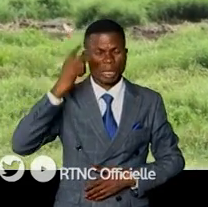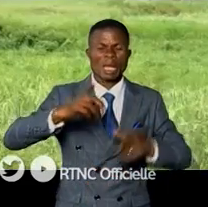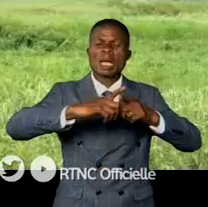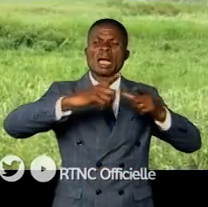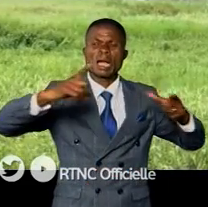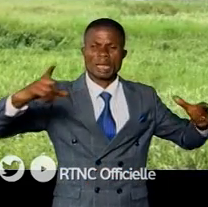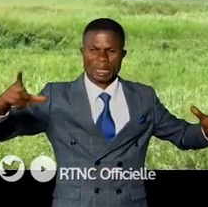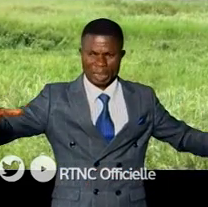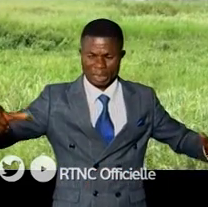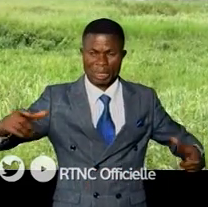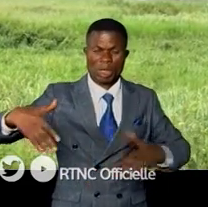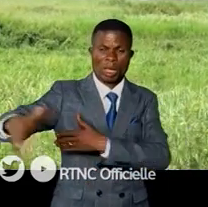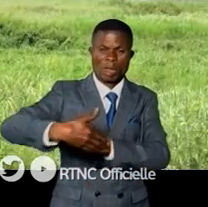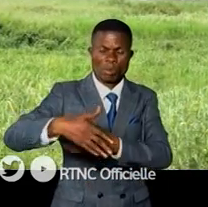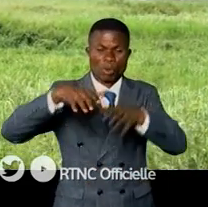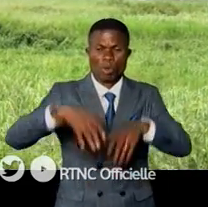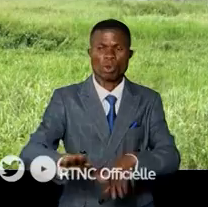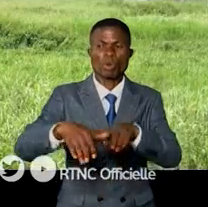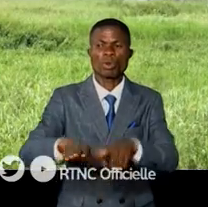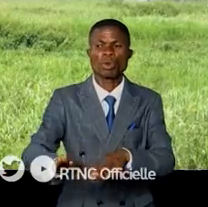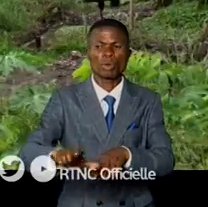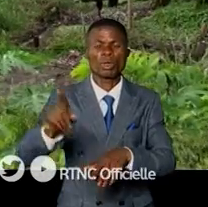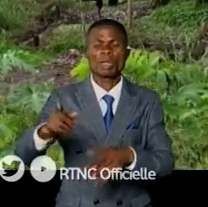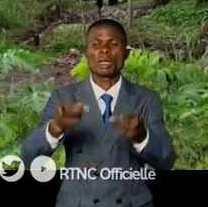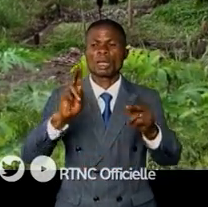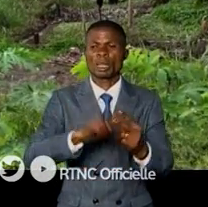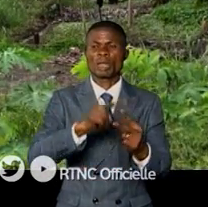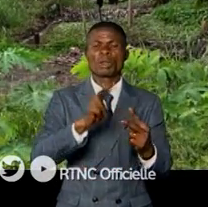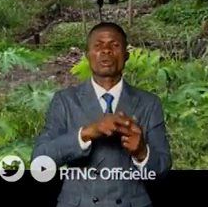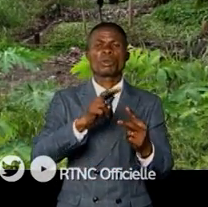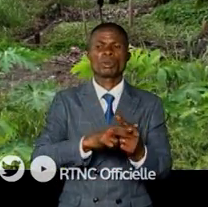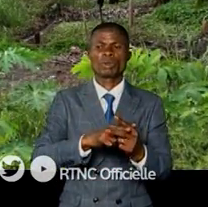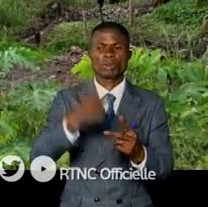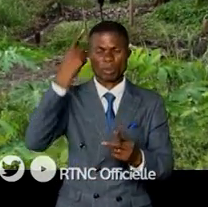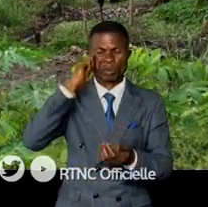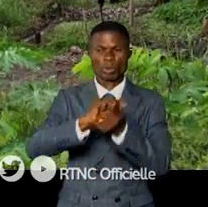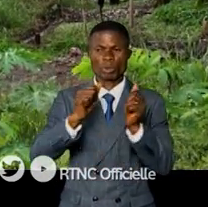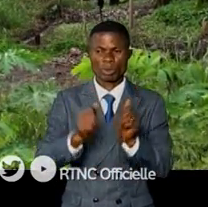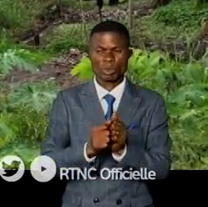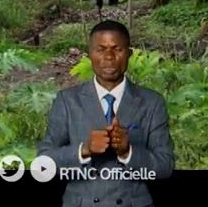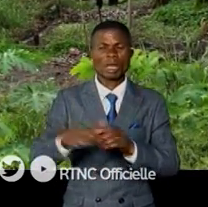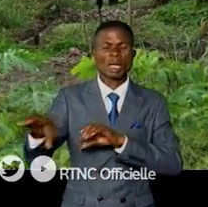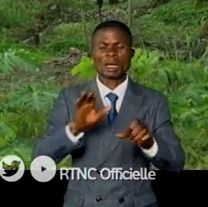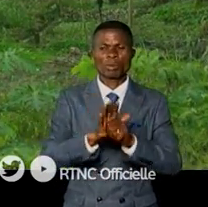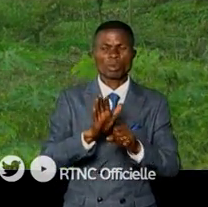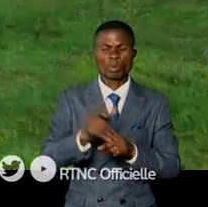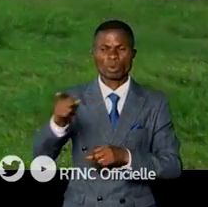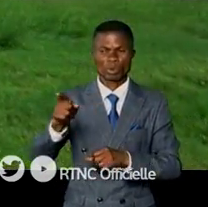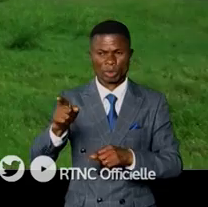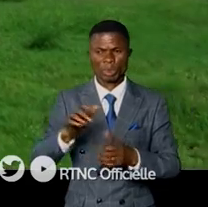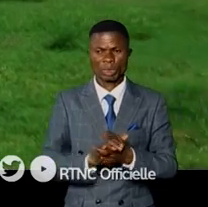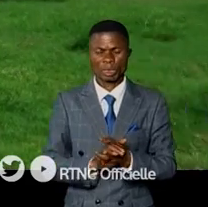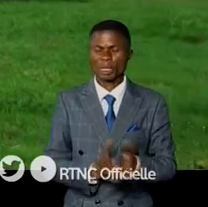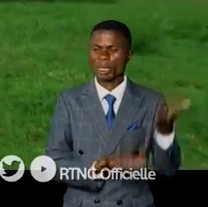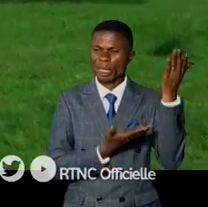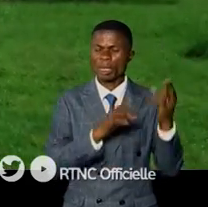entièrement submergée plusieurs mois par an et il est essentiel de la préserver pour prévenir les risques en amont. Elle constitue aussi un